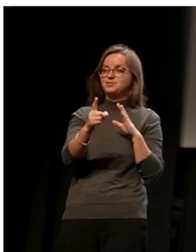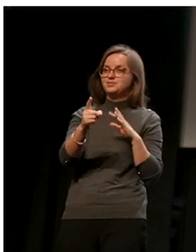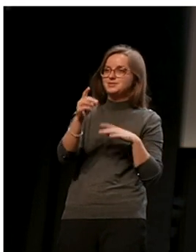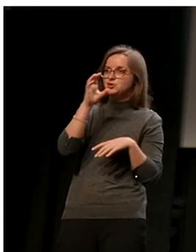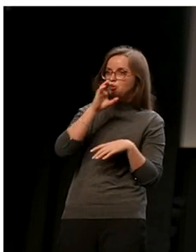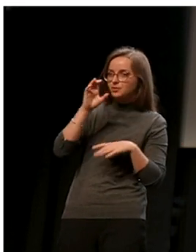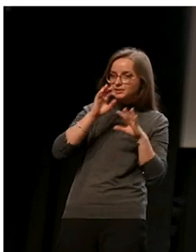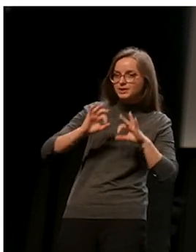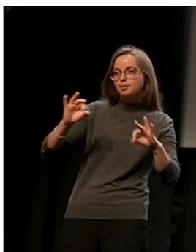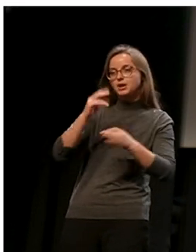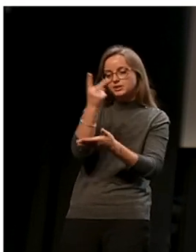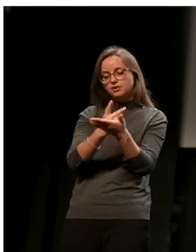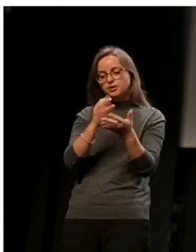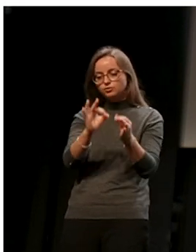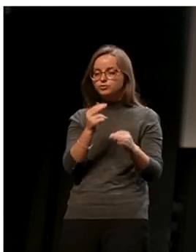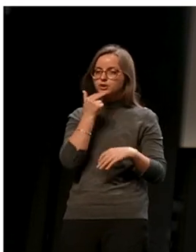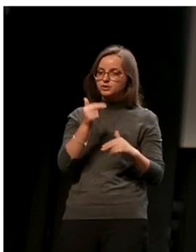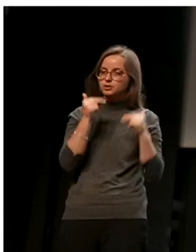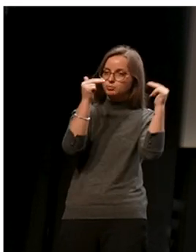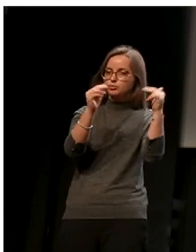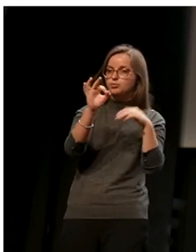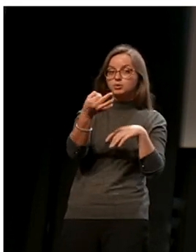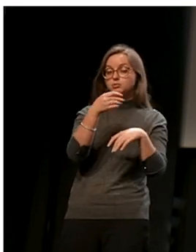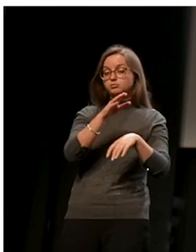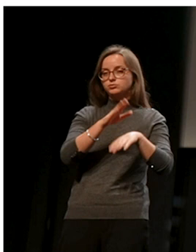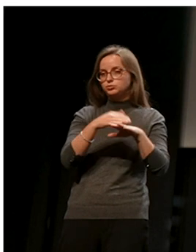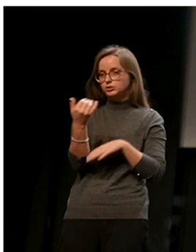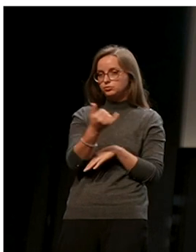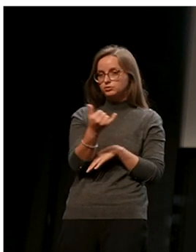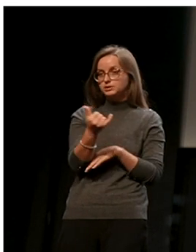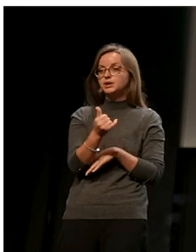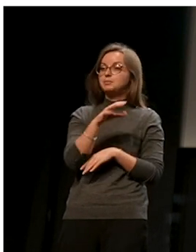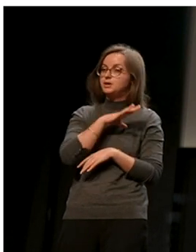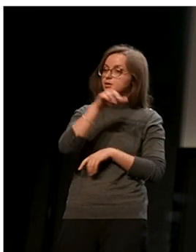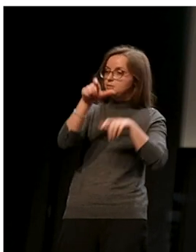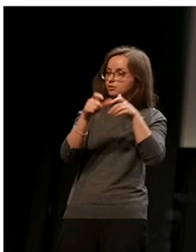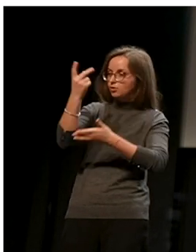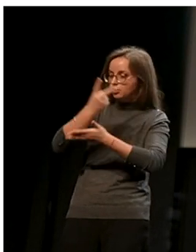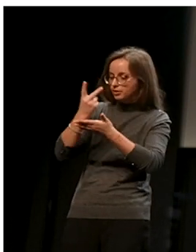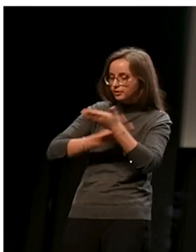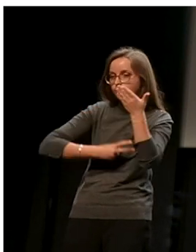qui ont du talent qui va plus loin que juste dans la façon de dessiner